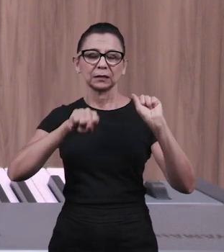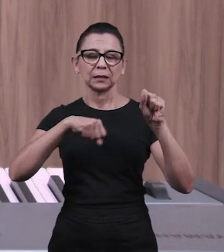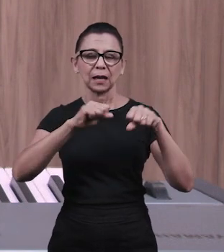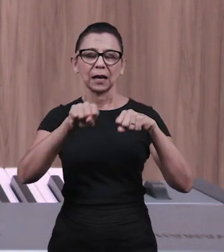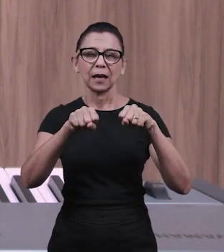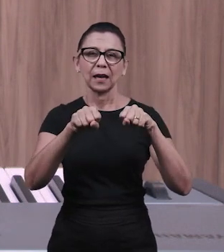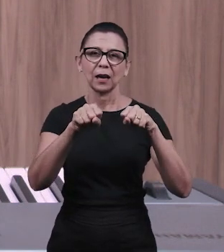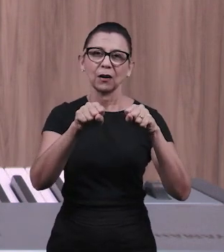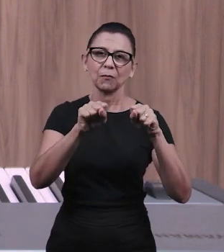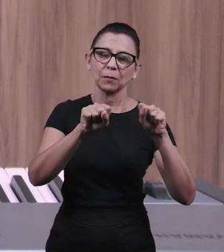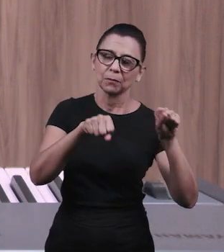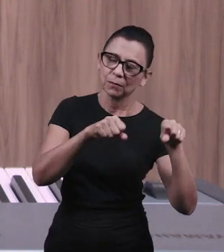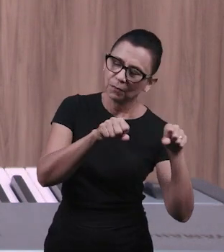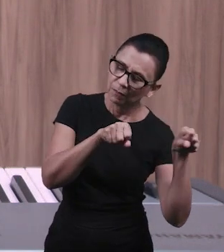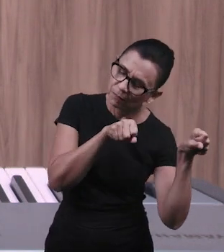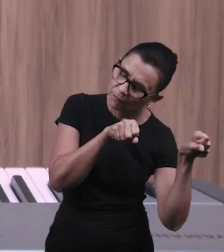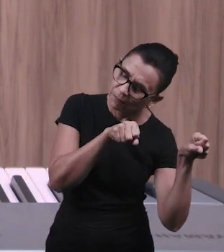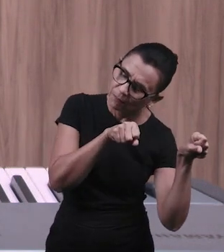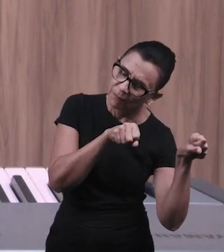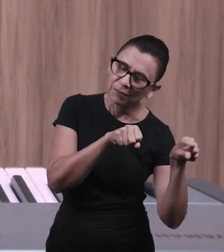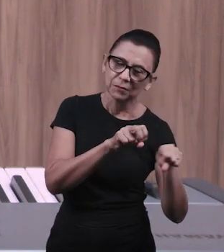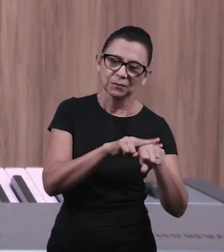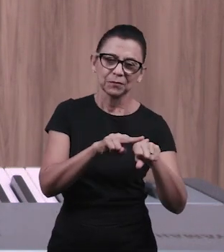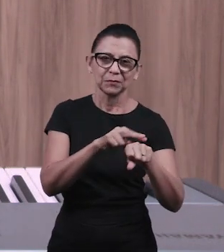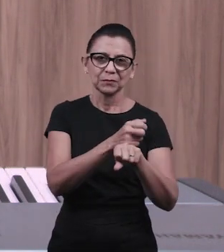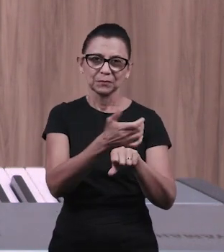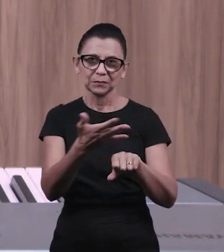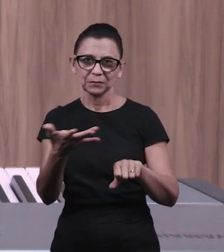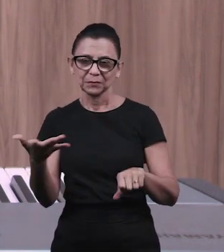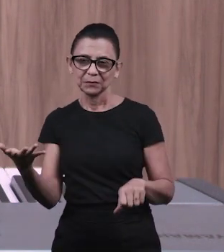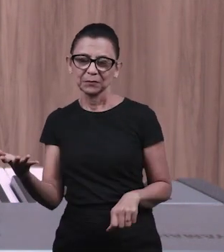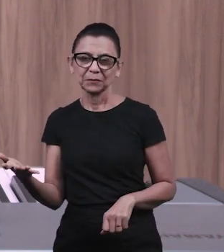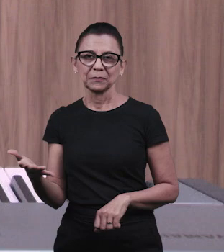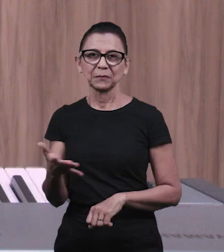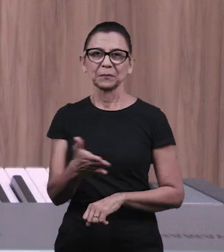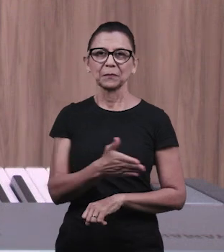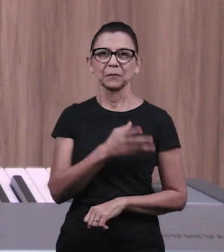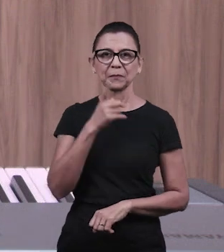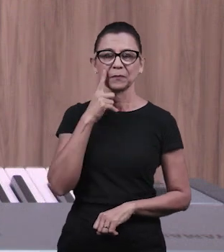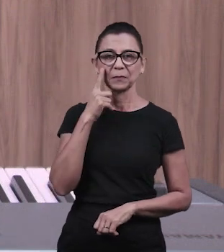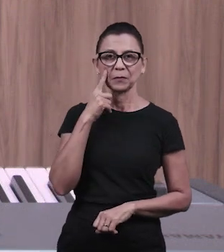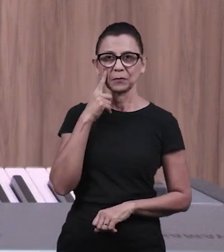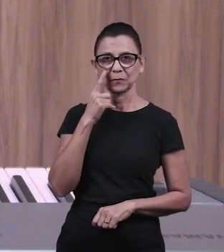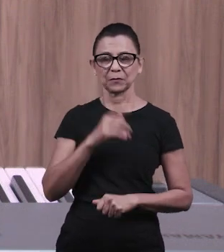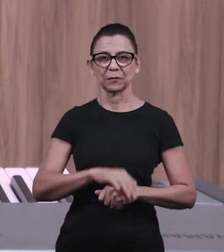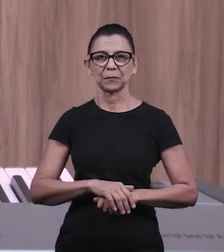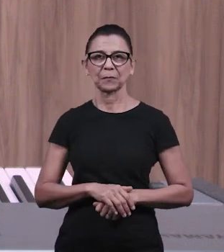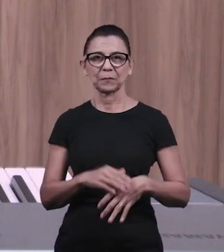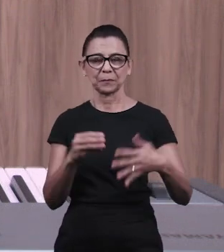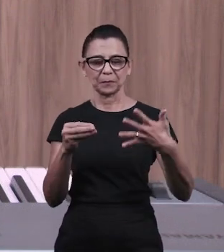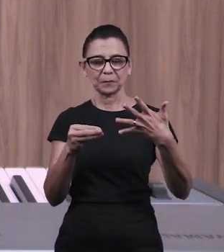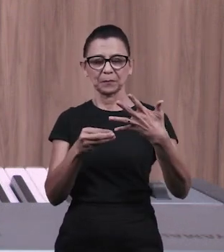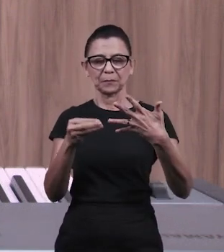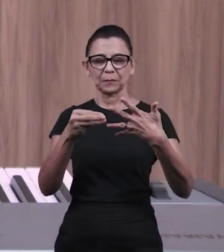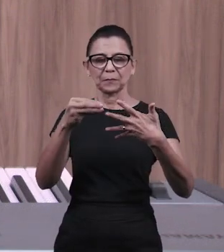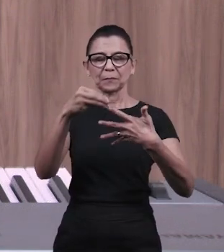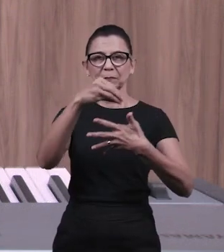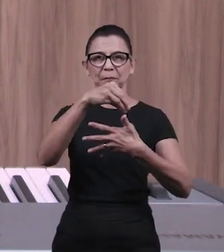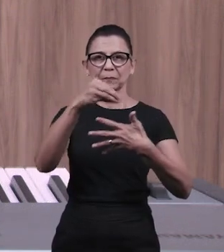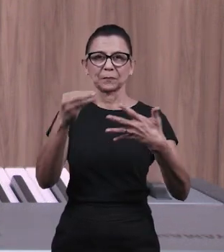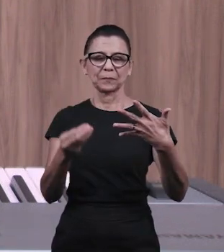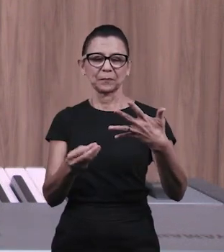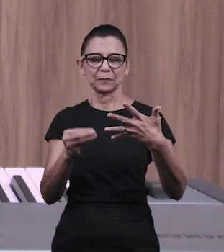траве счастливая овечка. И на этот раз поговорим с нашими клавишниками. Давайте посмотрим